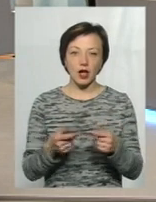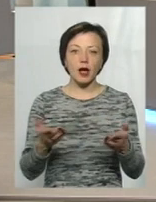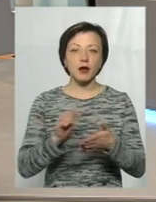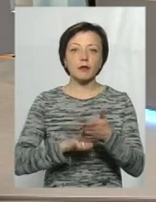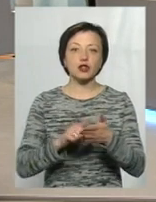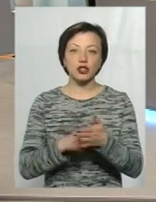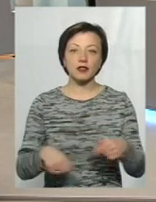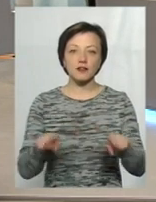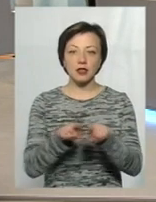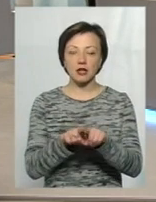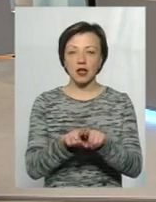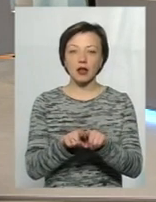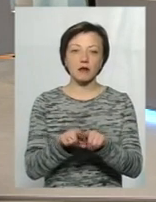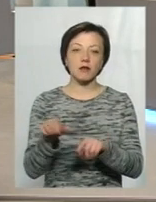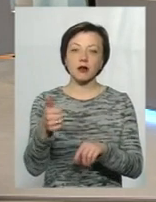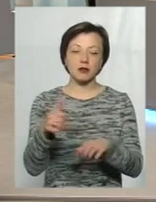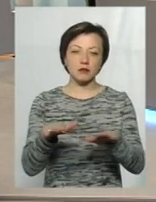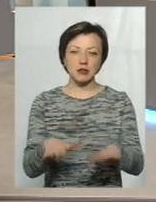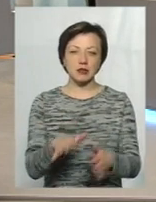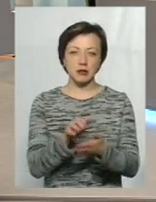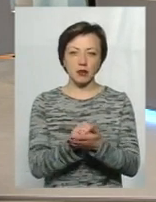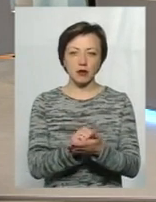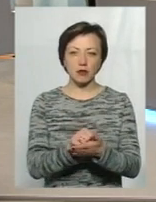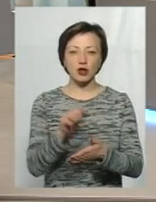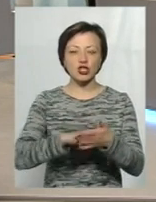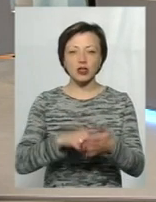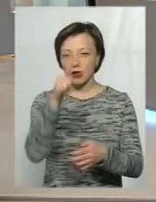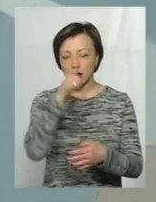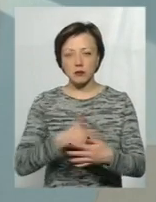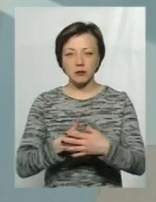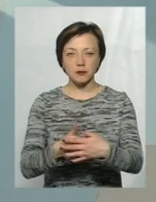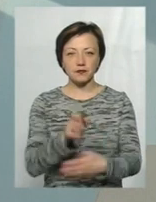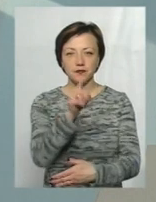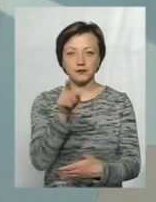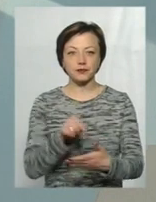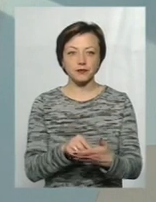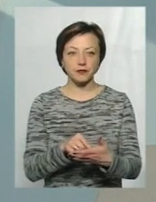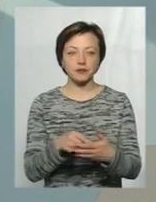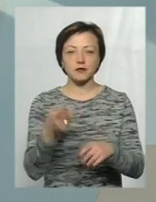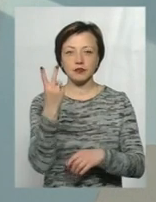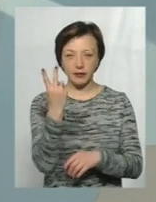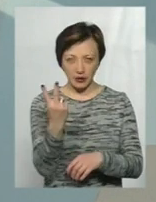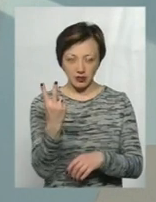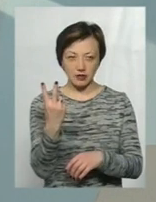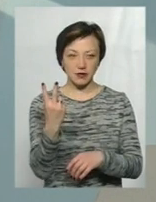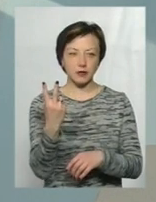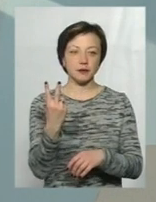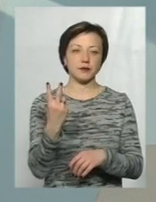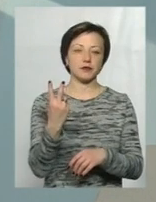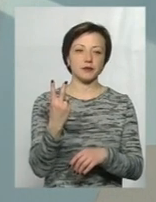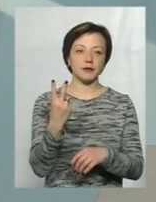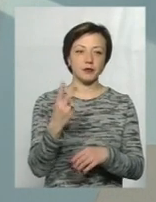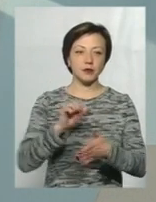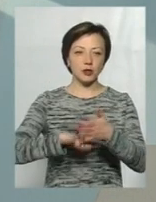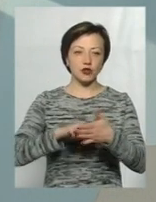причини все ж таки лідируючі у нас зараз? Лідуючі причини – це дві, на конкуруючих таких